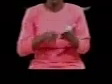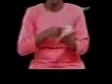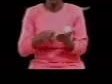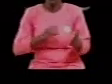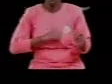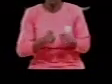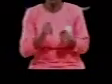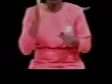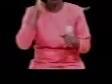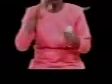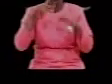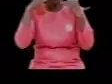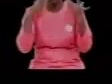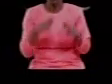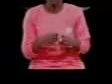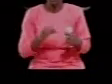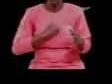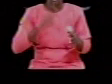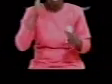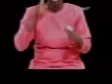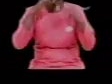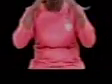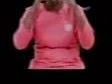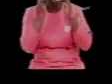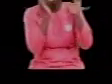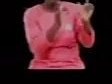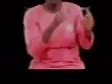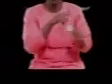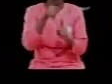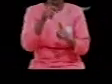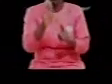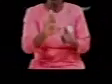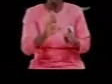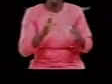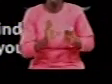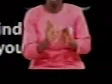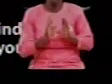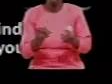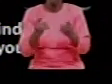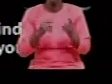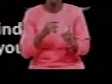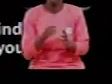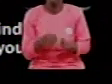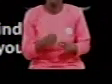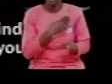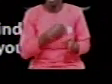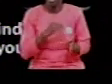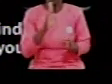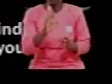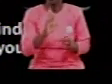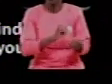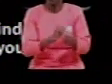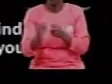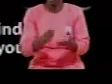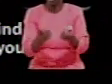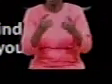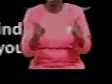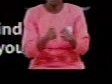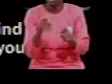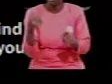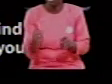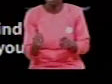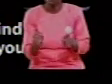كل مشورتي ولم ترد توبيخي فأنا أيضا أضحك عند